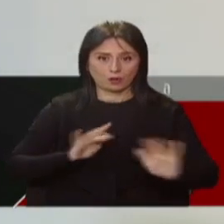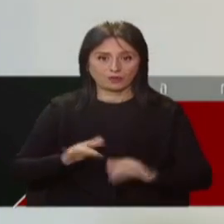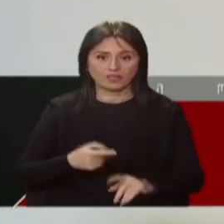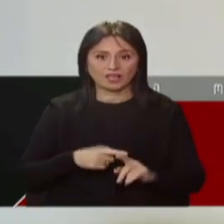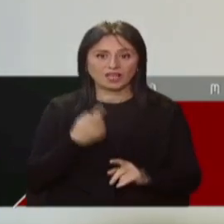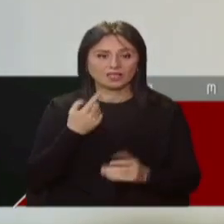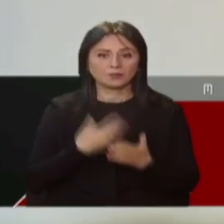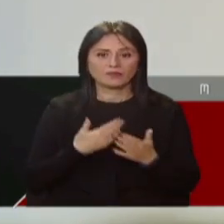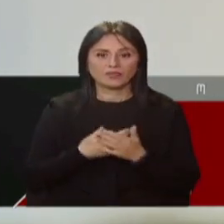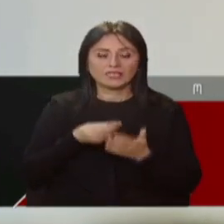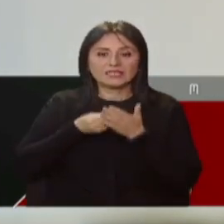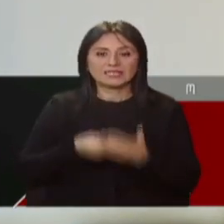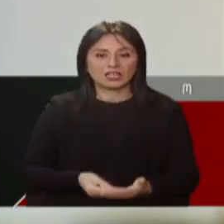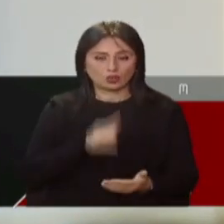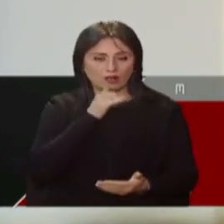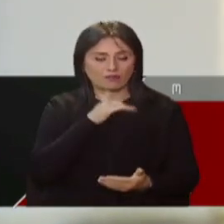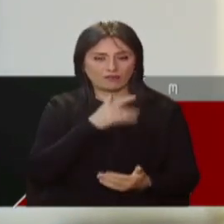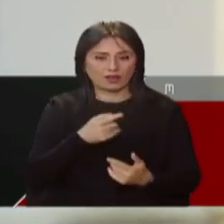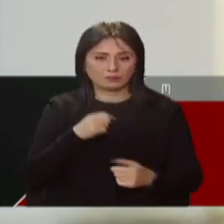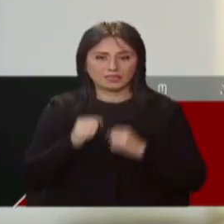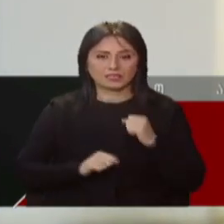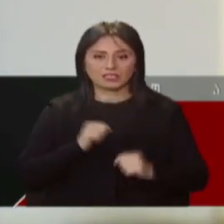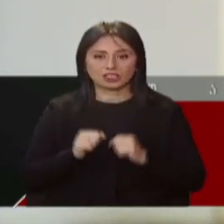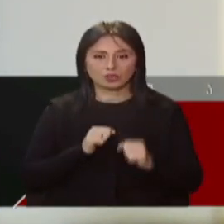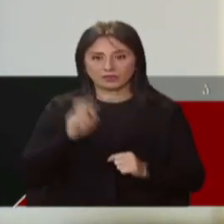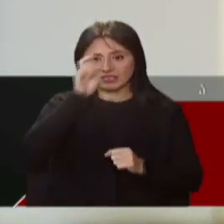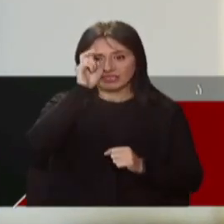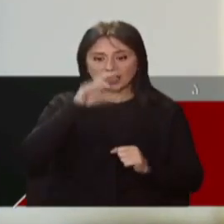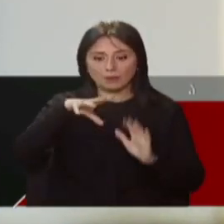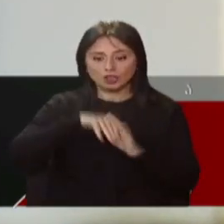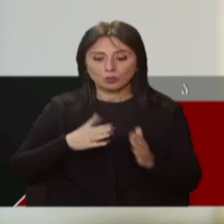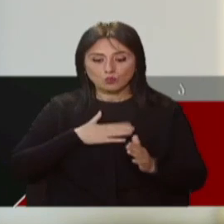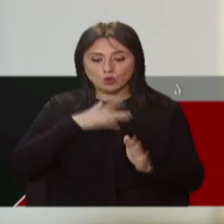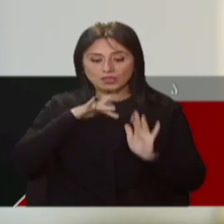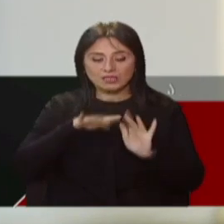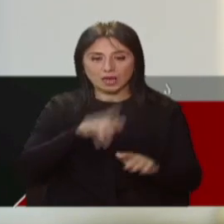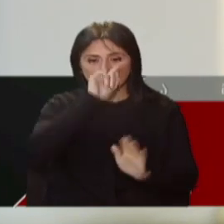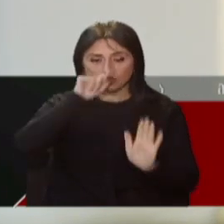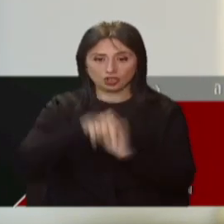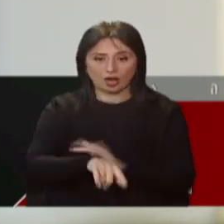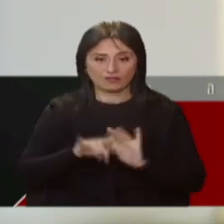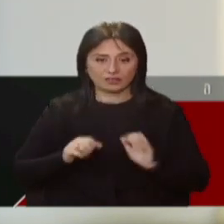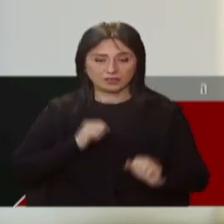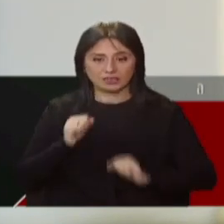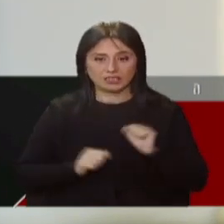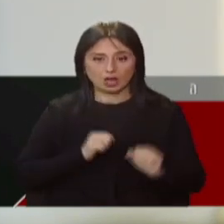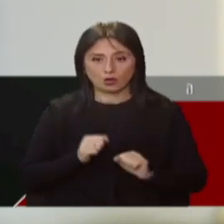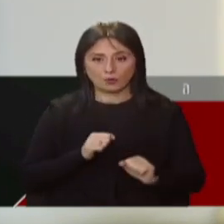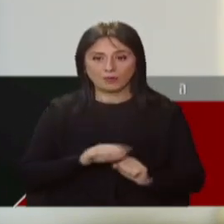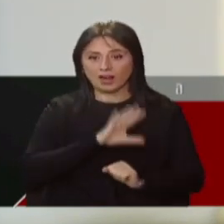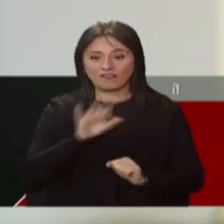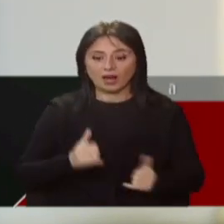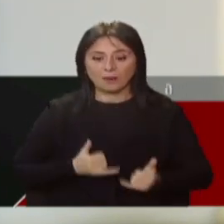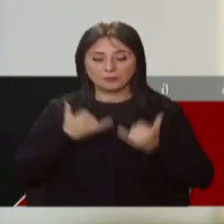sari, Erdogan, zecola steluba, da, sahemci poșida, sahemci, čarevis steluba, hoelam